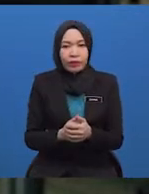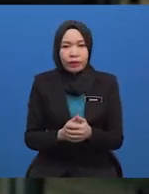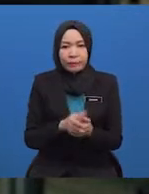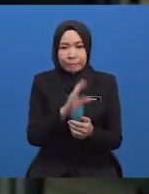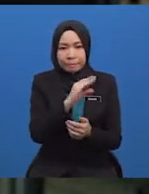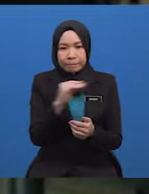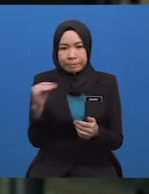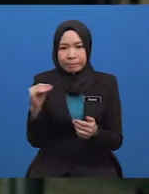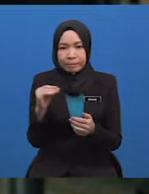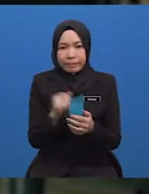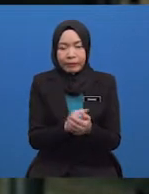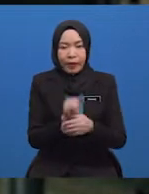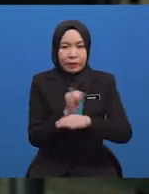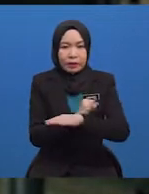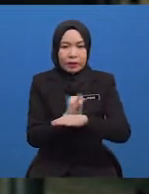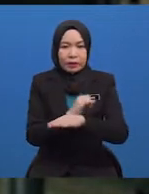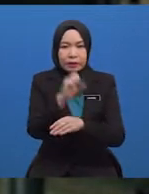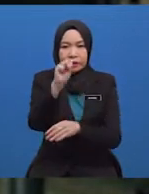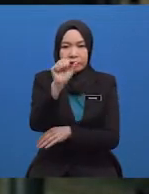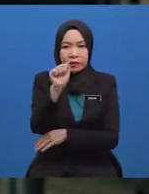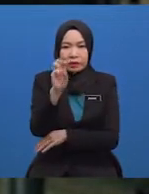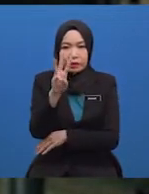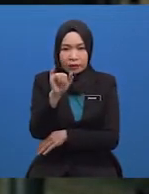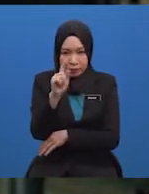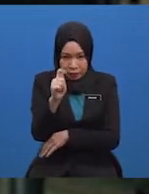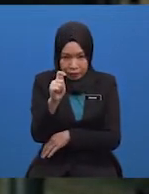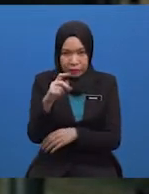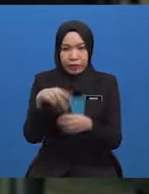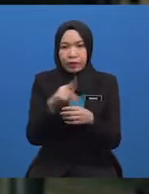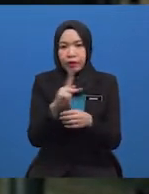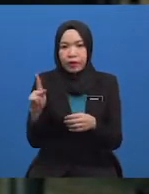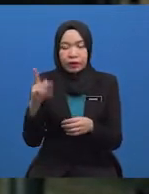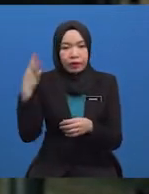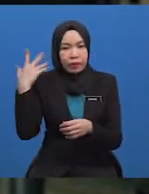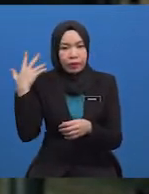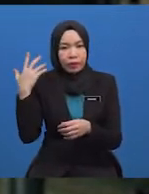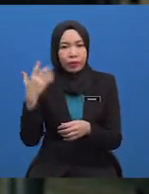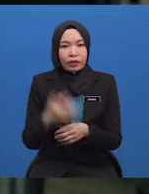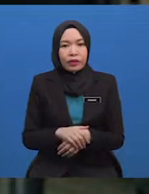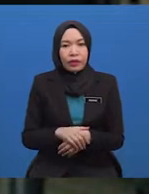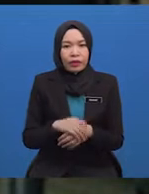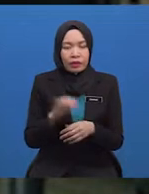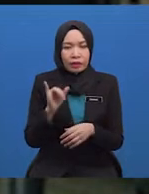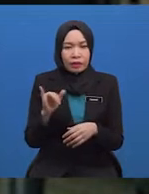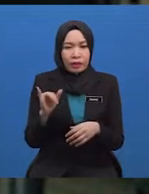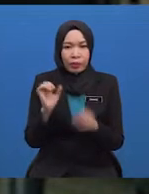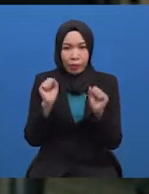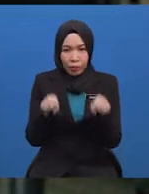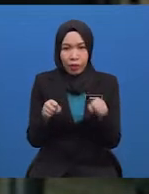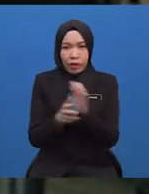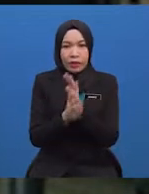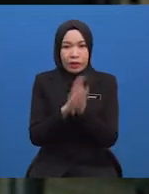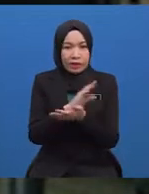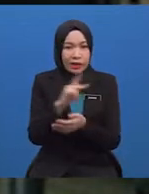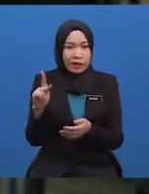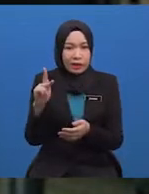seperti kilang sawit mengeluarkan bunyi bising setakat 85 Disember yang boleh